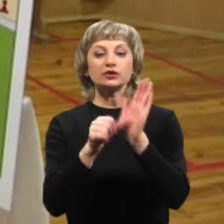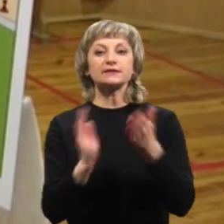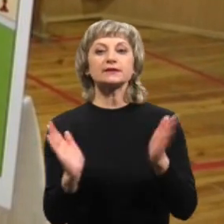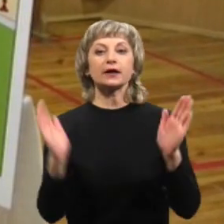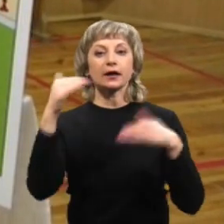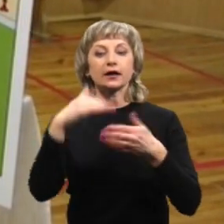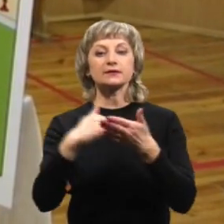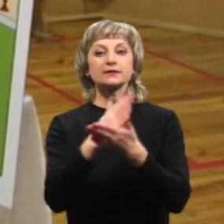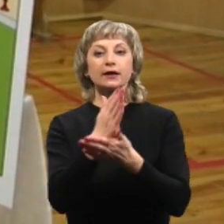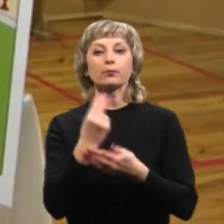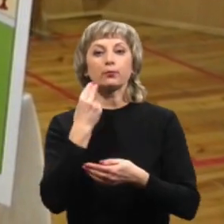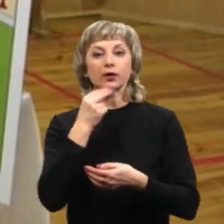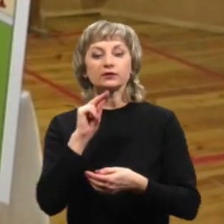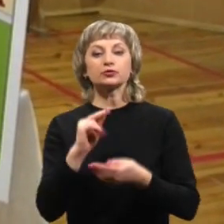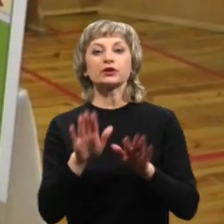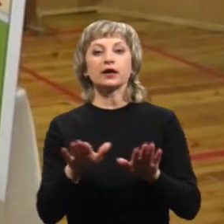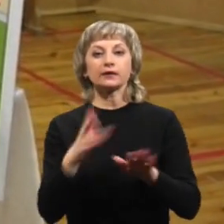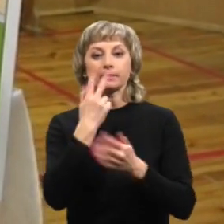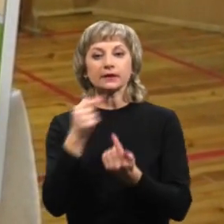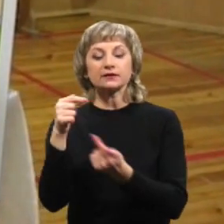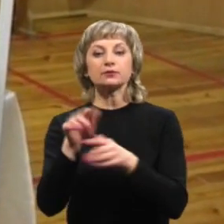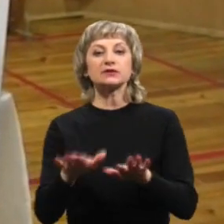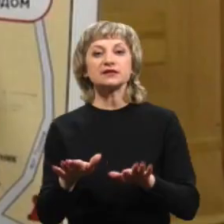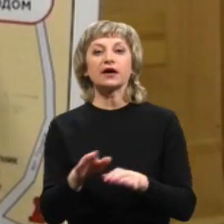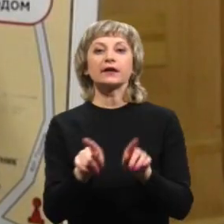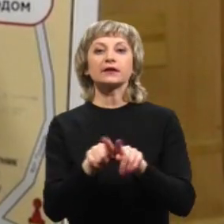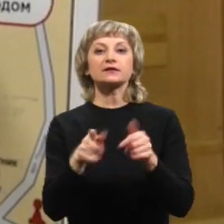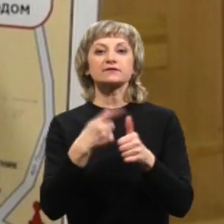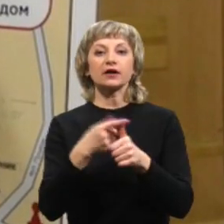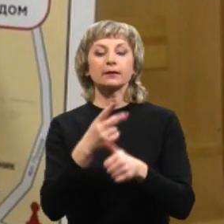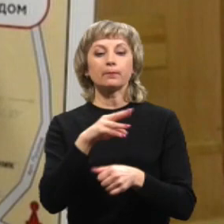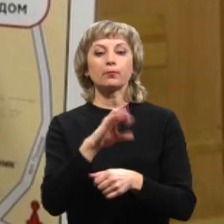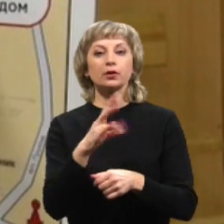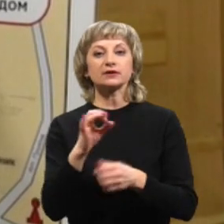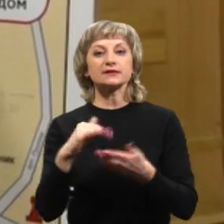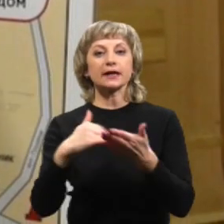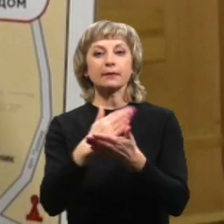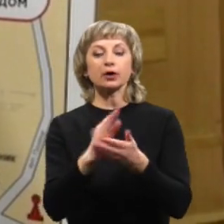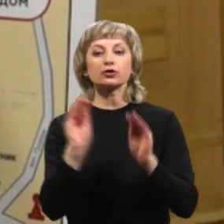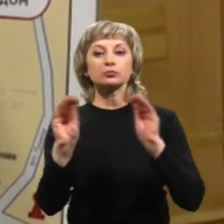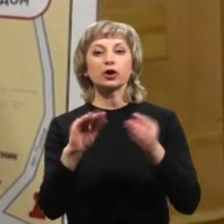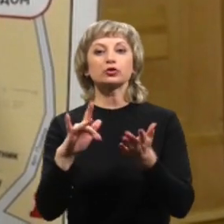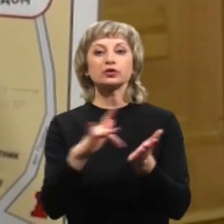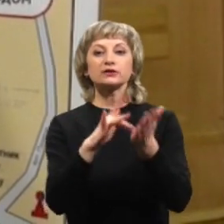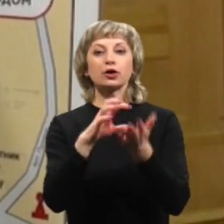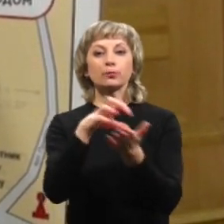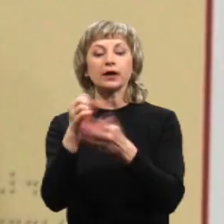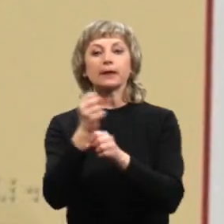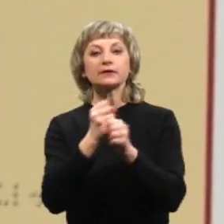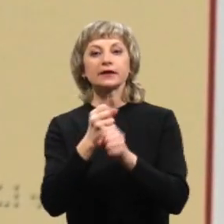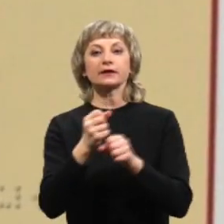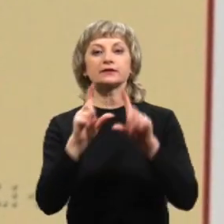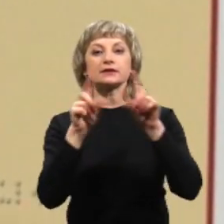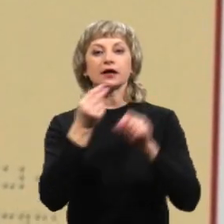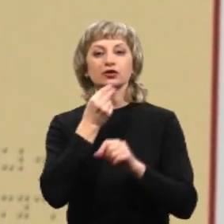що поліпшать адаптацію на місцевості. На так званих мнемосхемах розміщені туристичні об'єкти – аптеки, заклади харчування